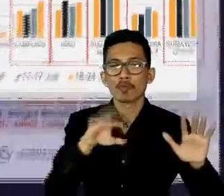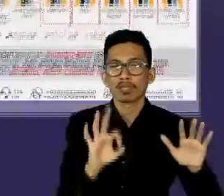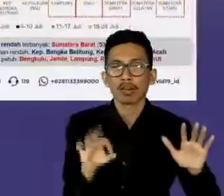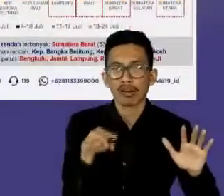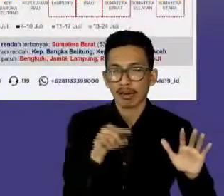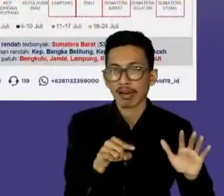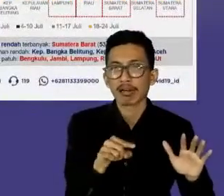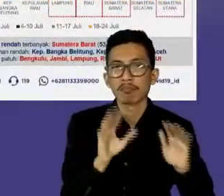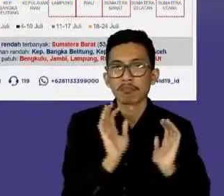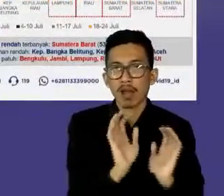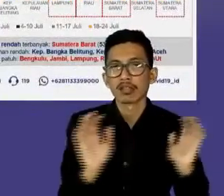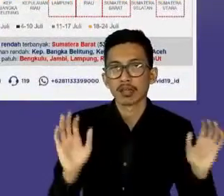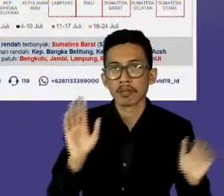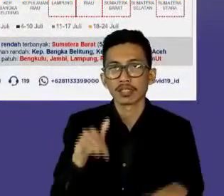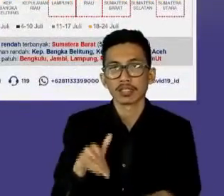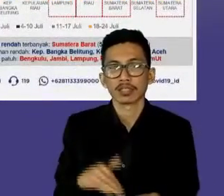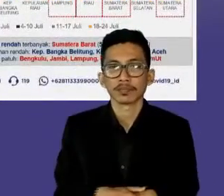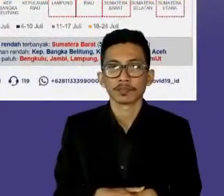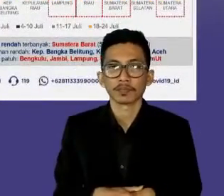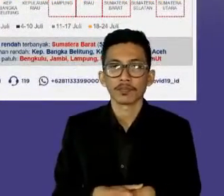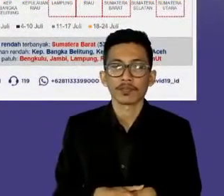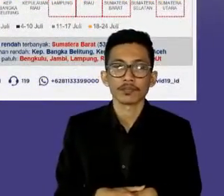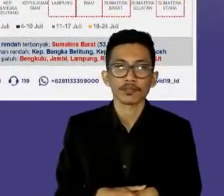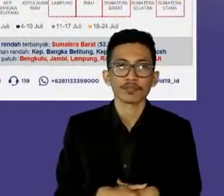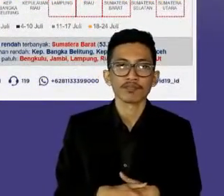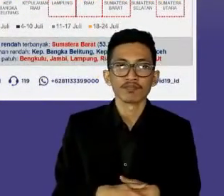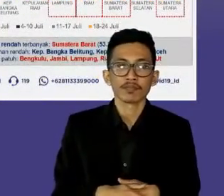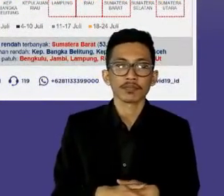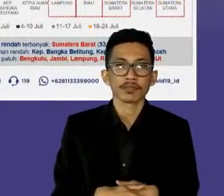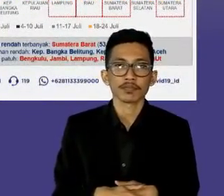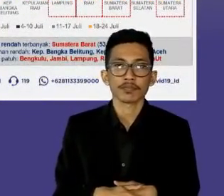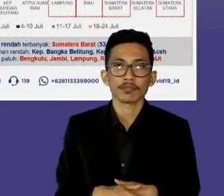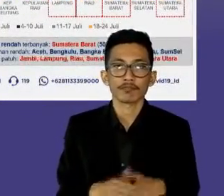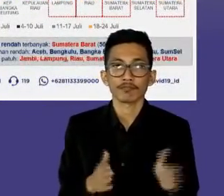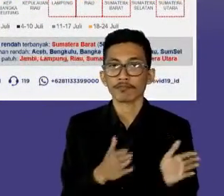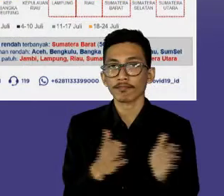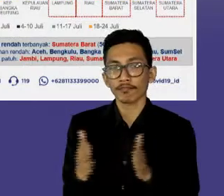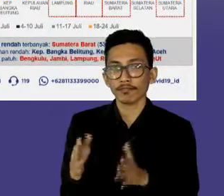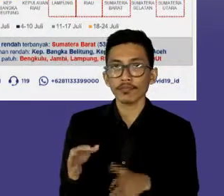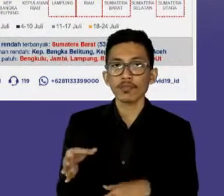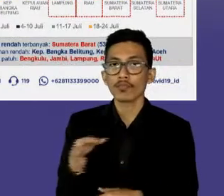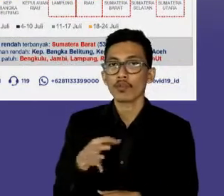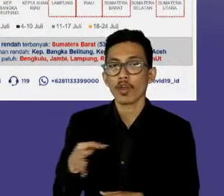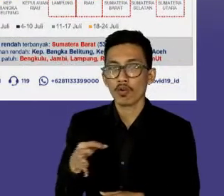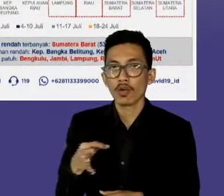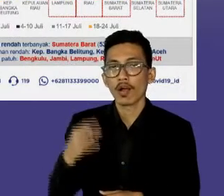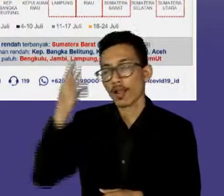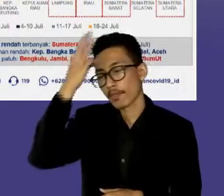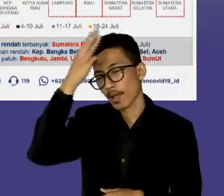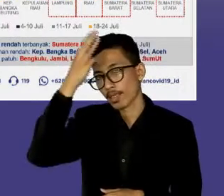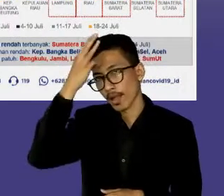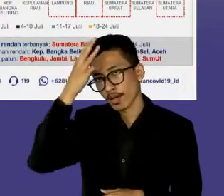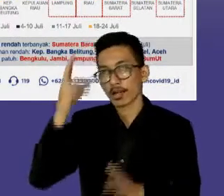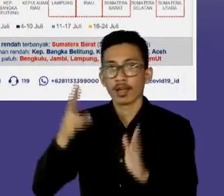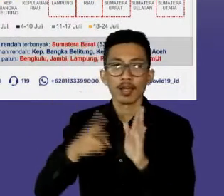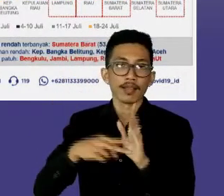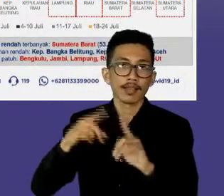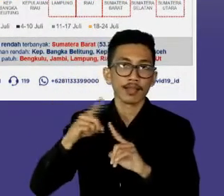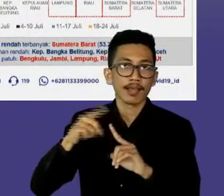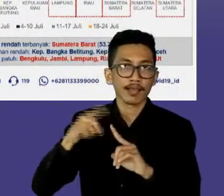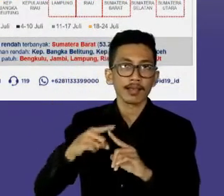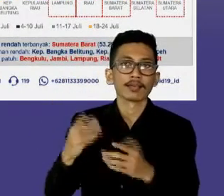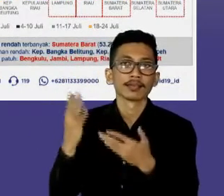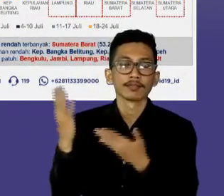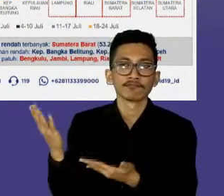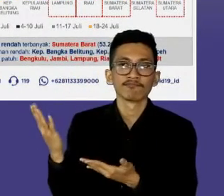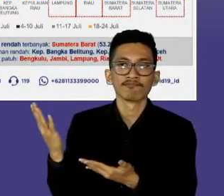Bali. Seperti itu. Kemudian kalau kita geser ke Pulau Kalimantan dan Nusa Tenggara, di sini kita bisa lihat yang